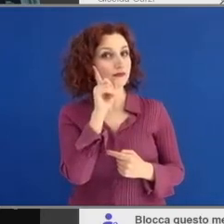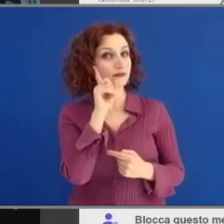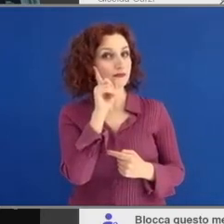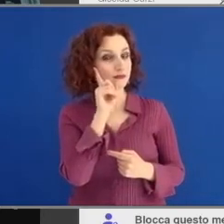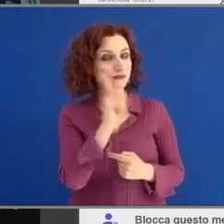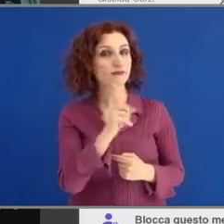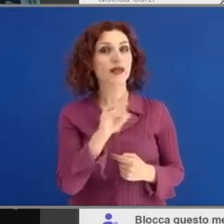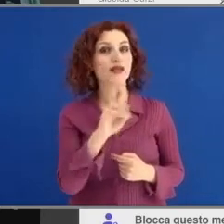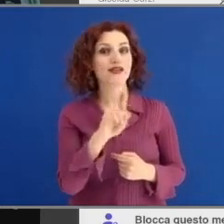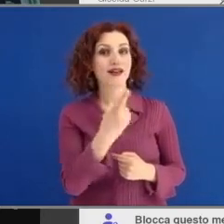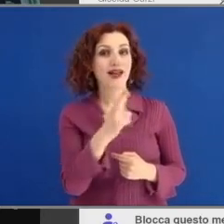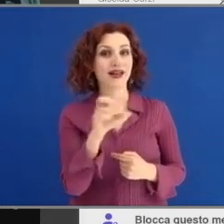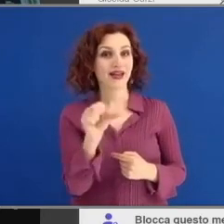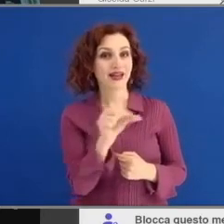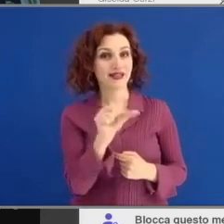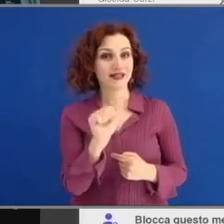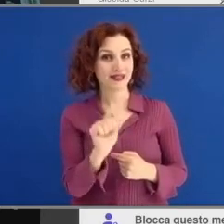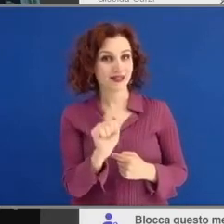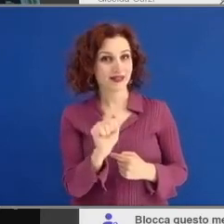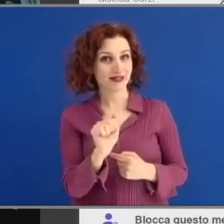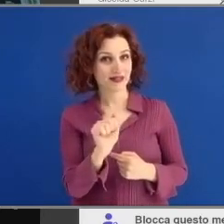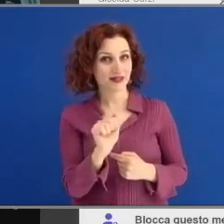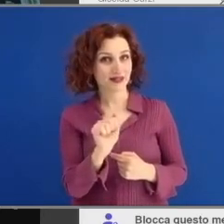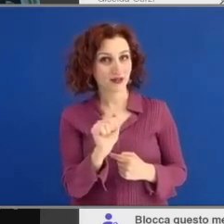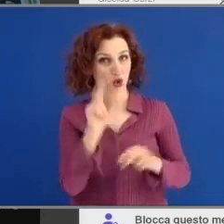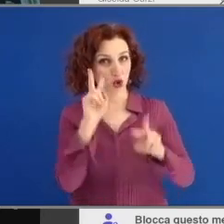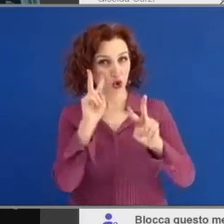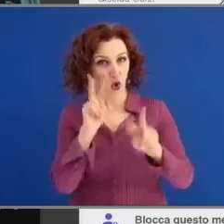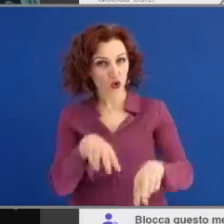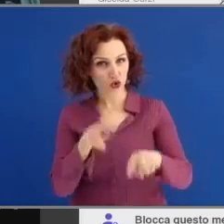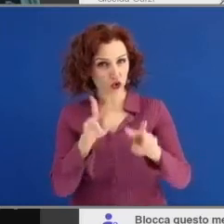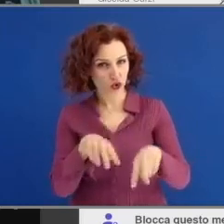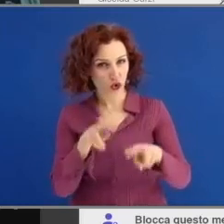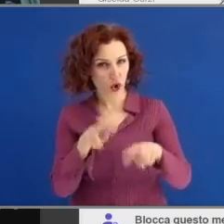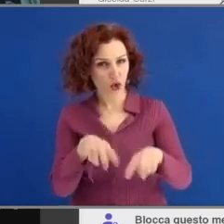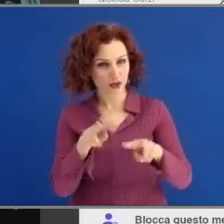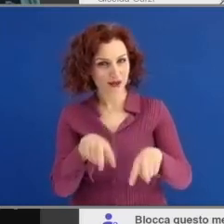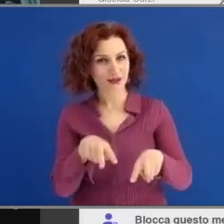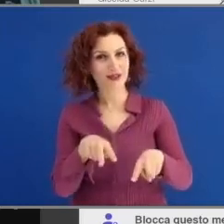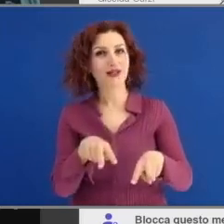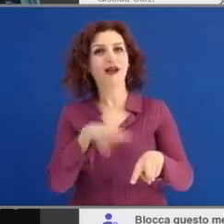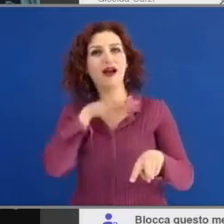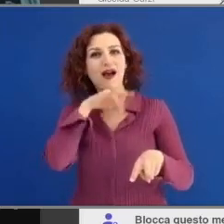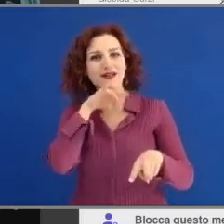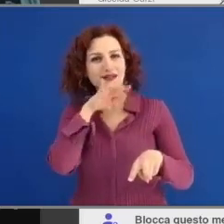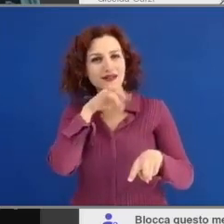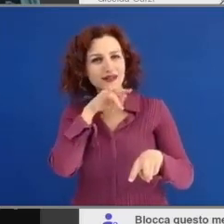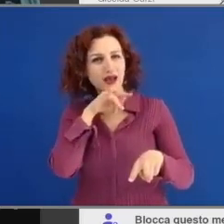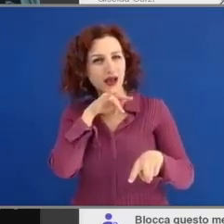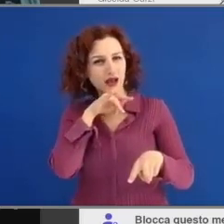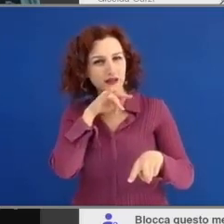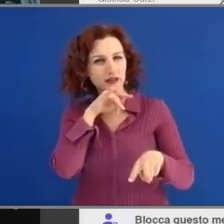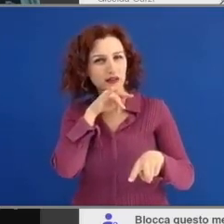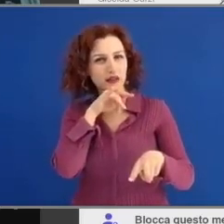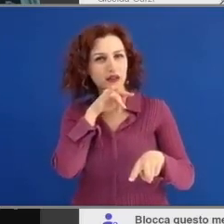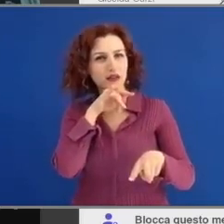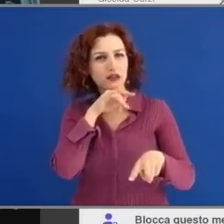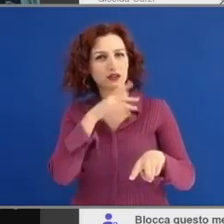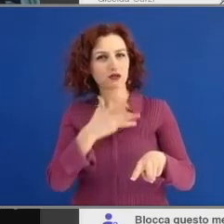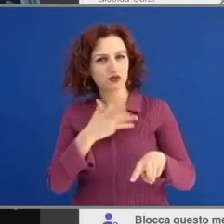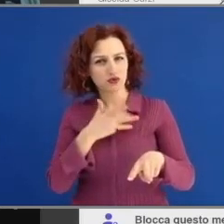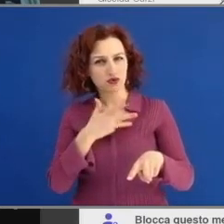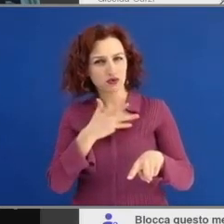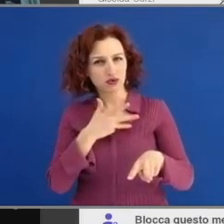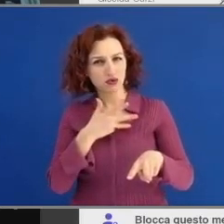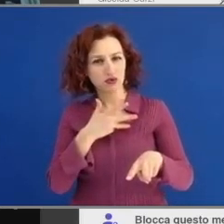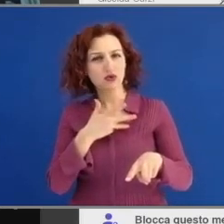dell'RSA per le case che ospitano gli anziani, insomma, farà parte di un successivo piano. E ultima